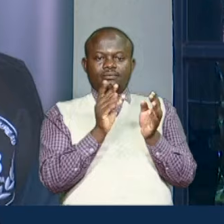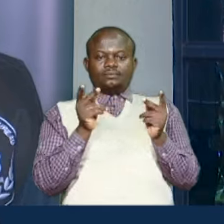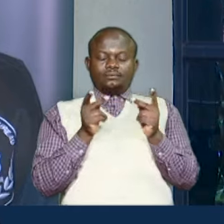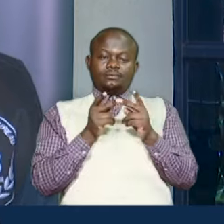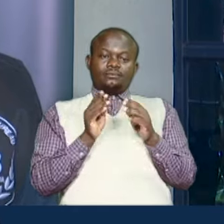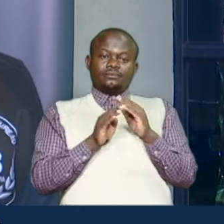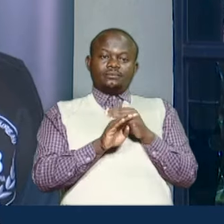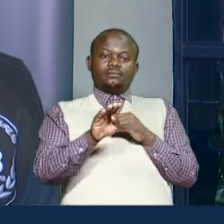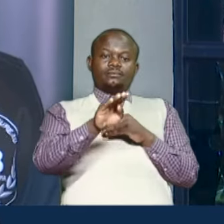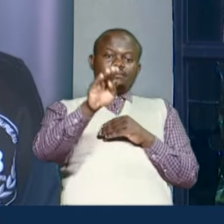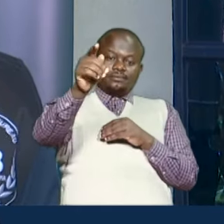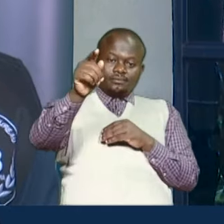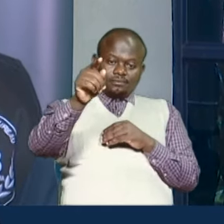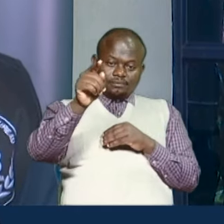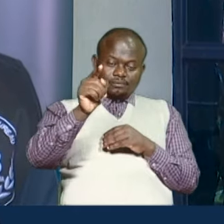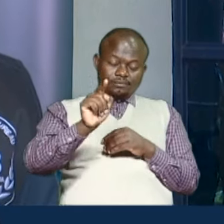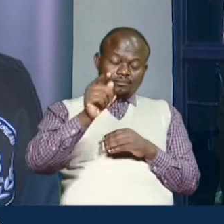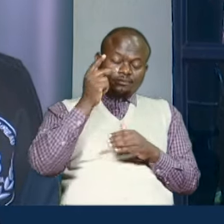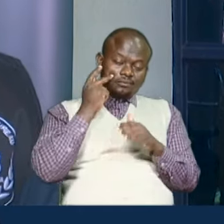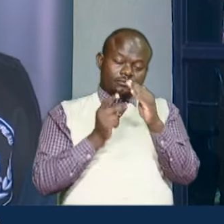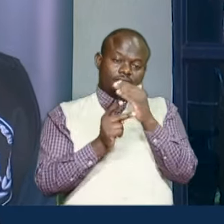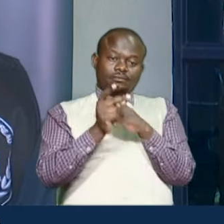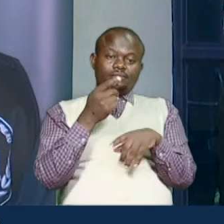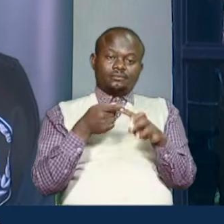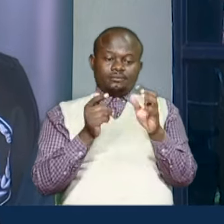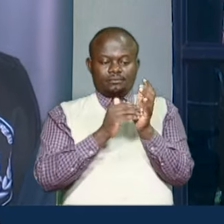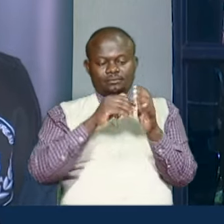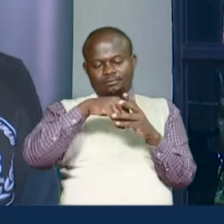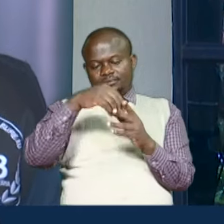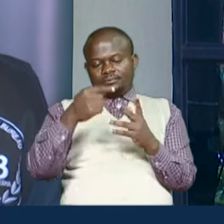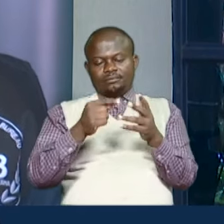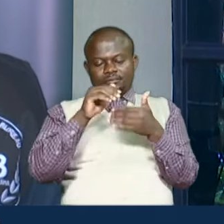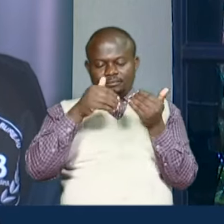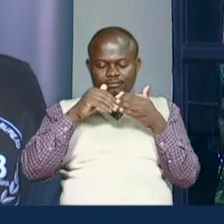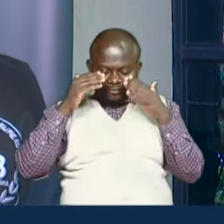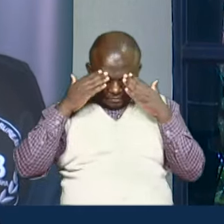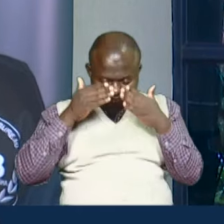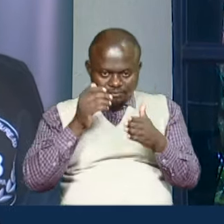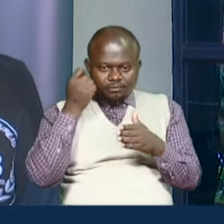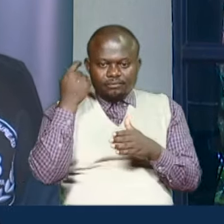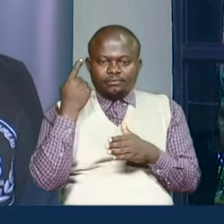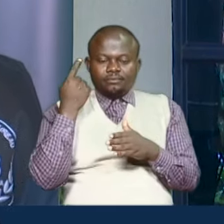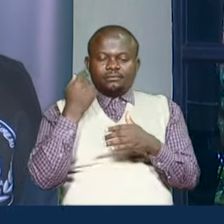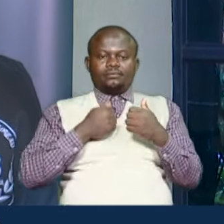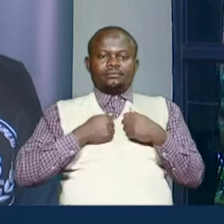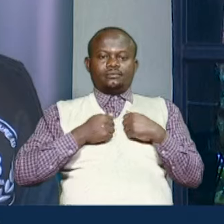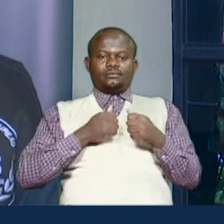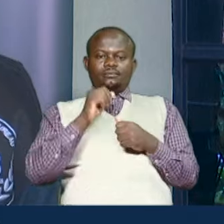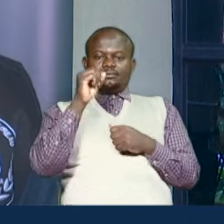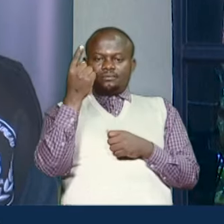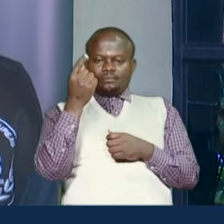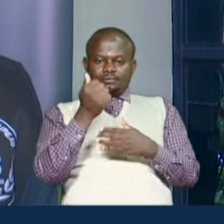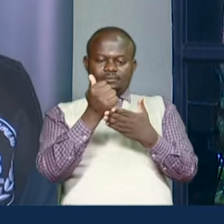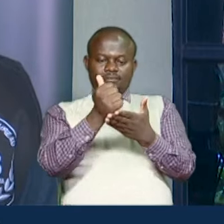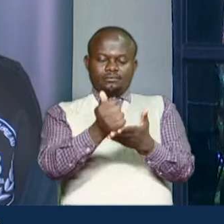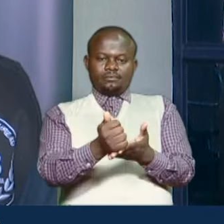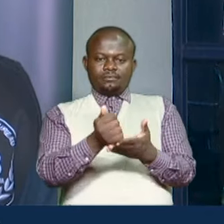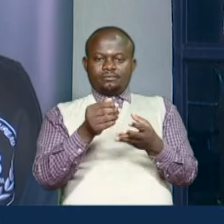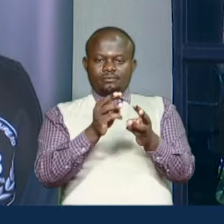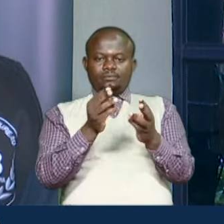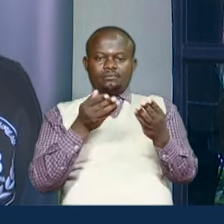tugana kandi muri byose dushyira umuturage ku isonga. Nicyo cya mbere, uko